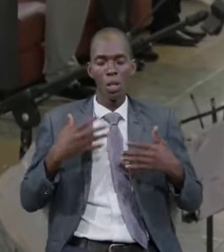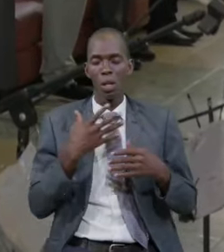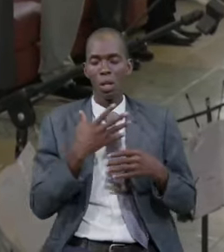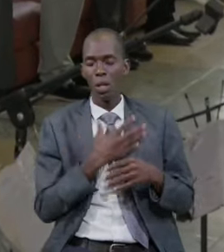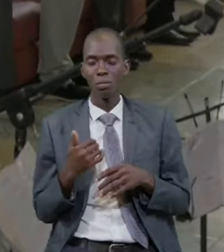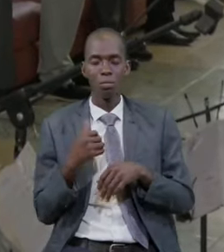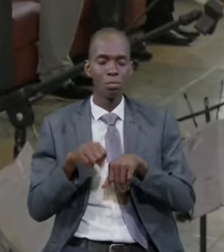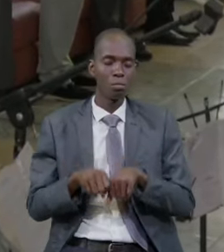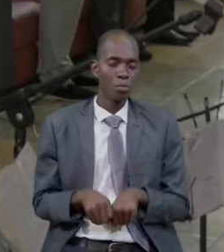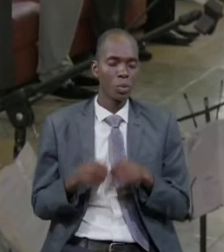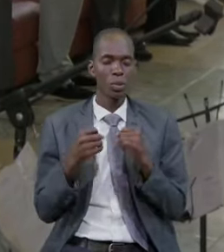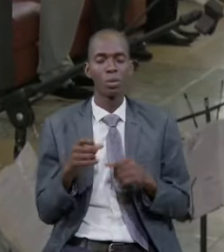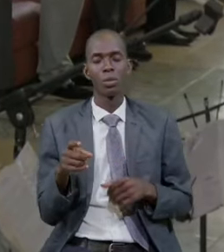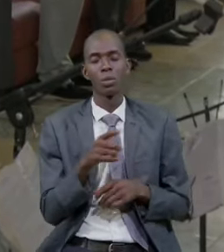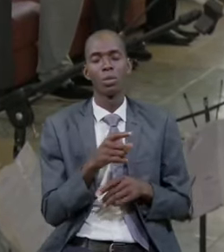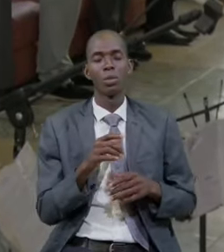briser.